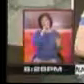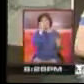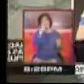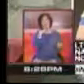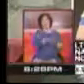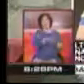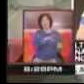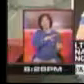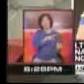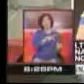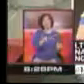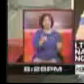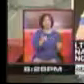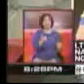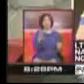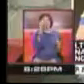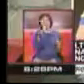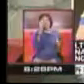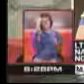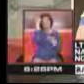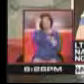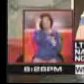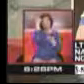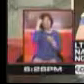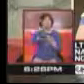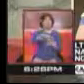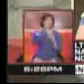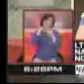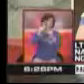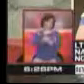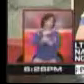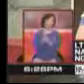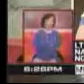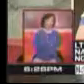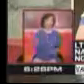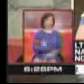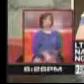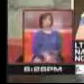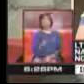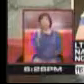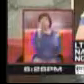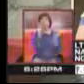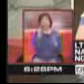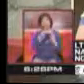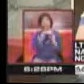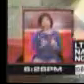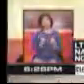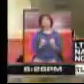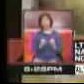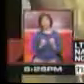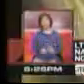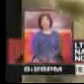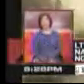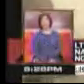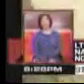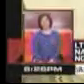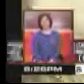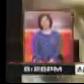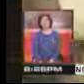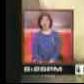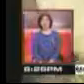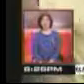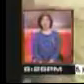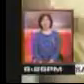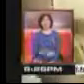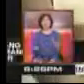takot, wala na halos sa kanilang senses dahil sa drogang tinitake nila.